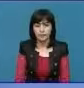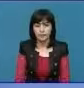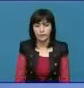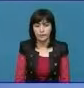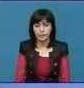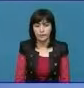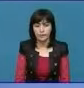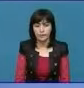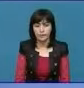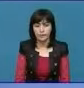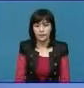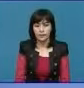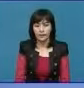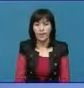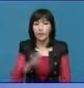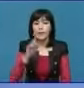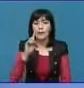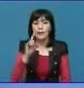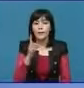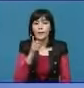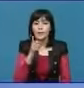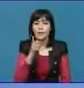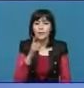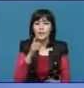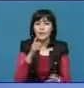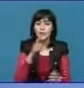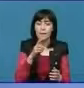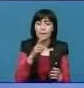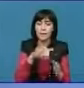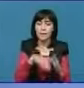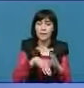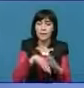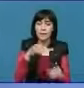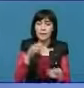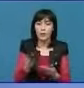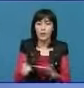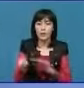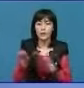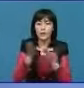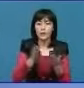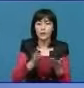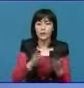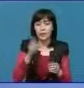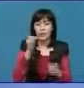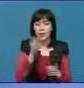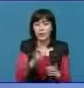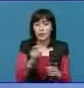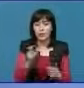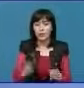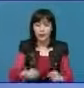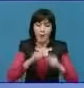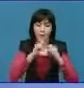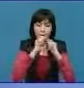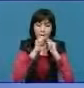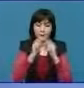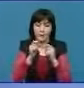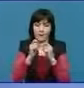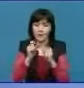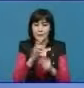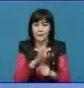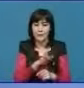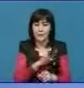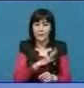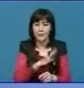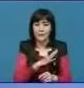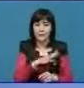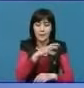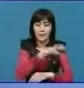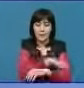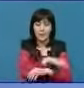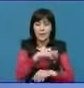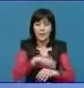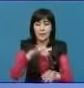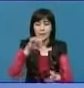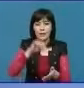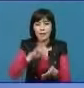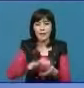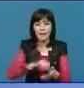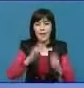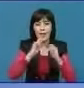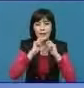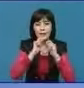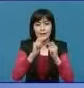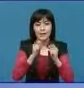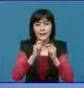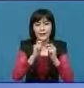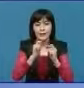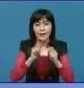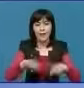Ал ең алғаш сайлауға келген теріскейлік тұрғындар тосын сыйға кенелді. Оларға комиссия мүшелері арнайы сыйлықтар